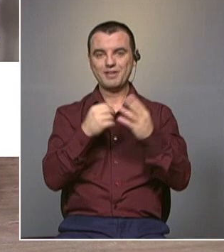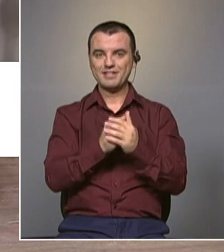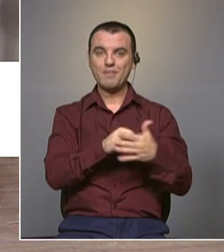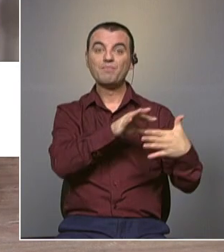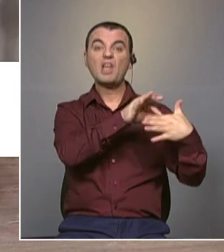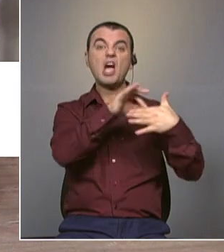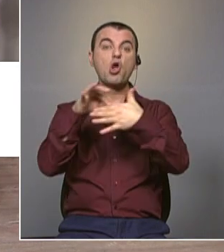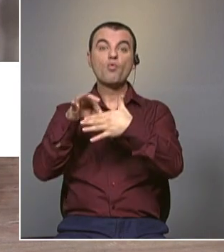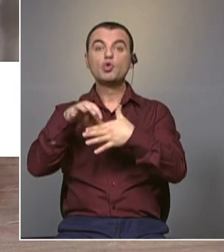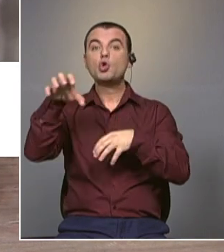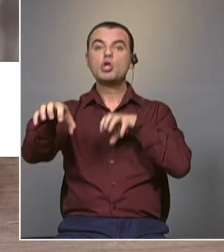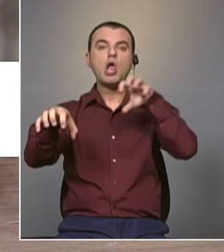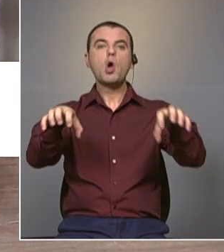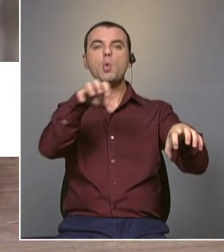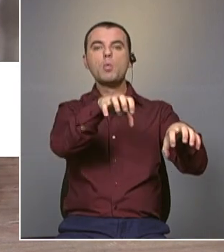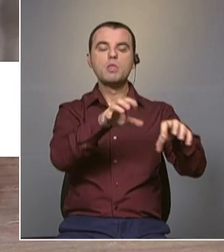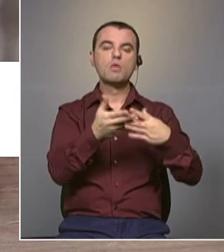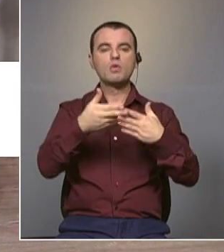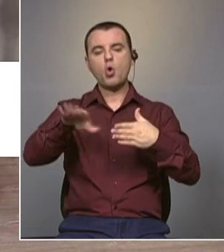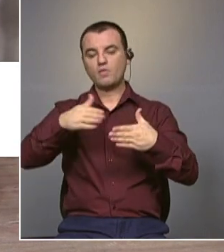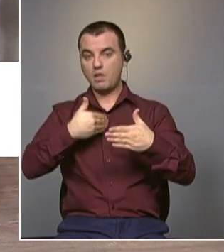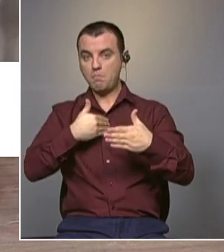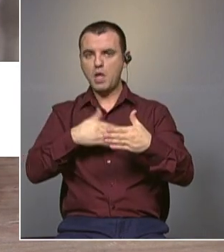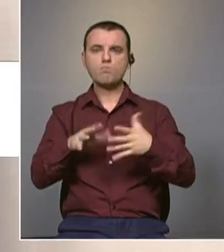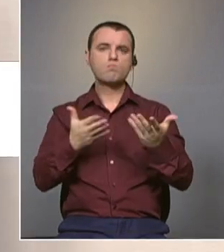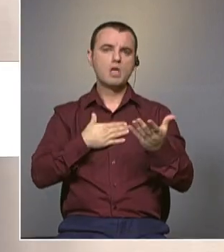групите, които са освен мен и учители